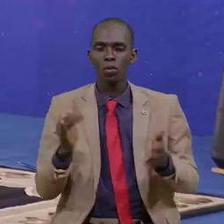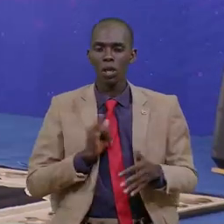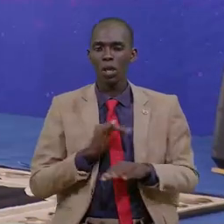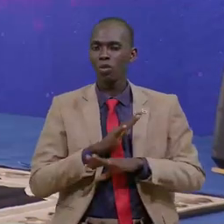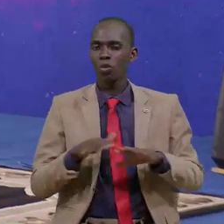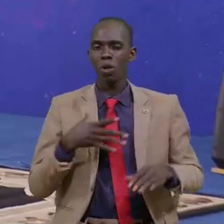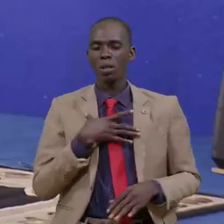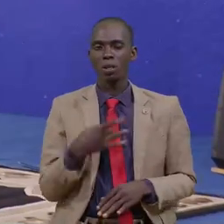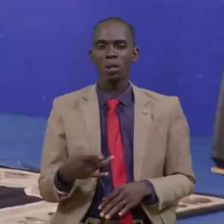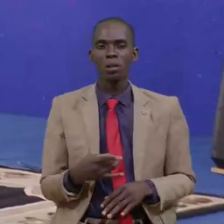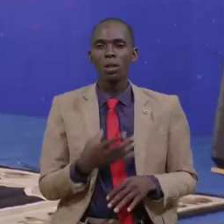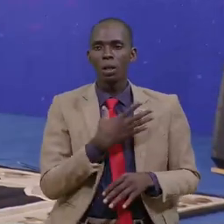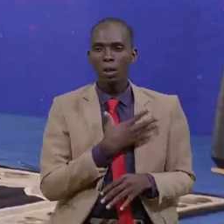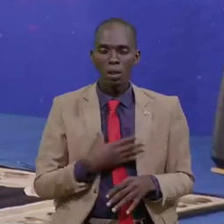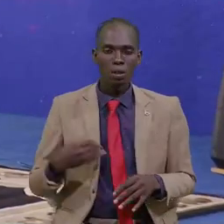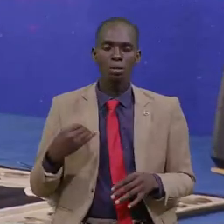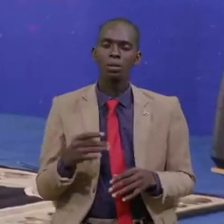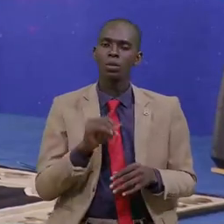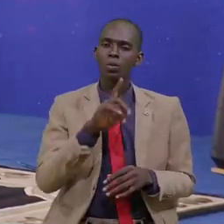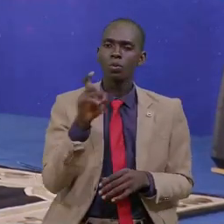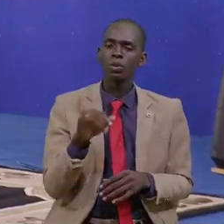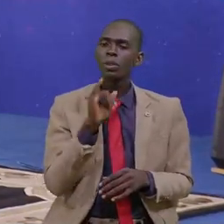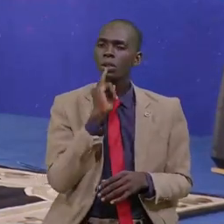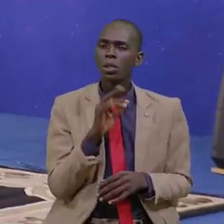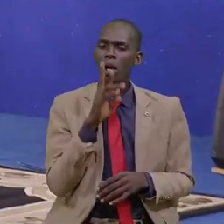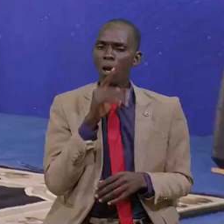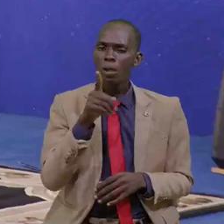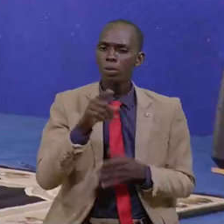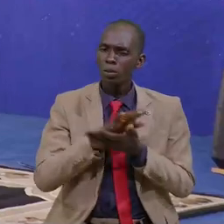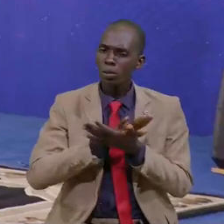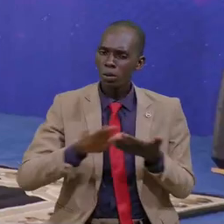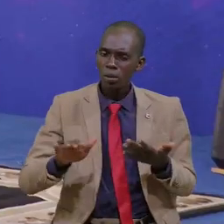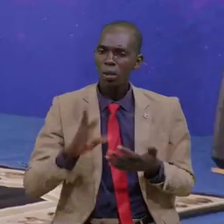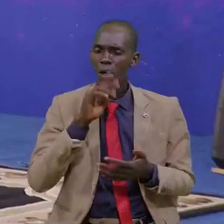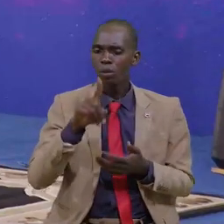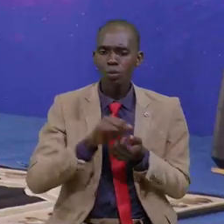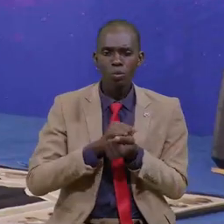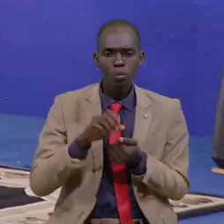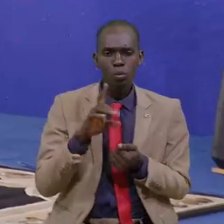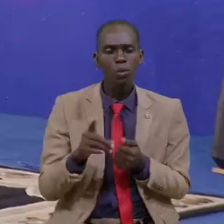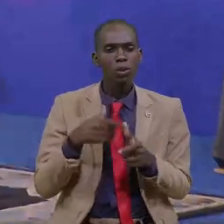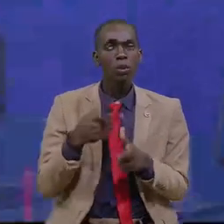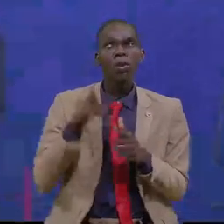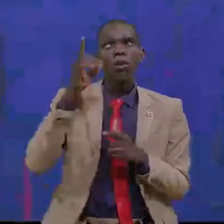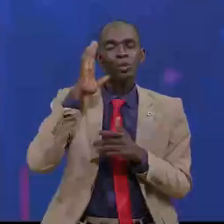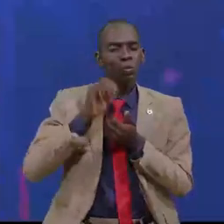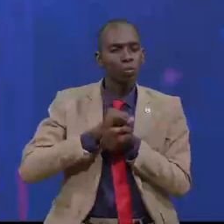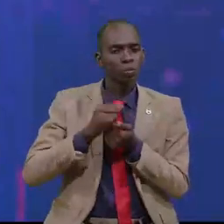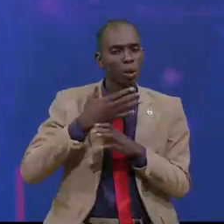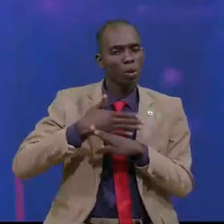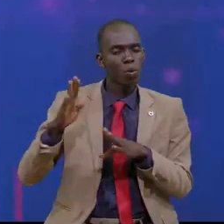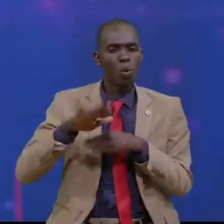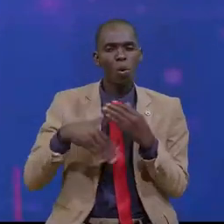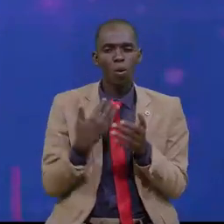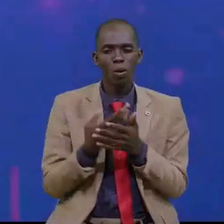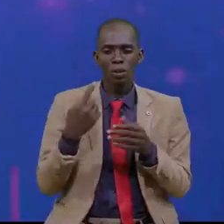pas. Il dit, est-ce que tu as purgé? Est-ce que tu as lavé? Alors il te purifie de la haine, de